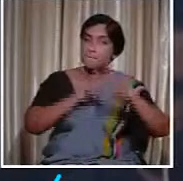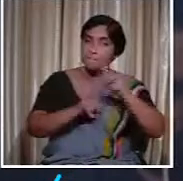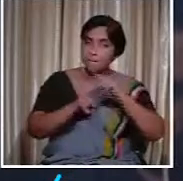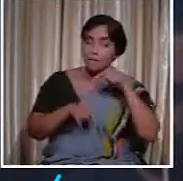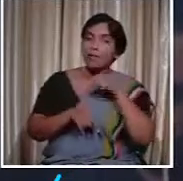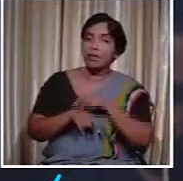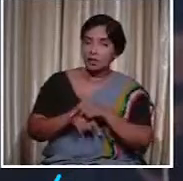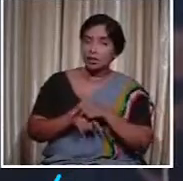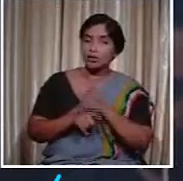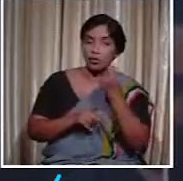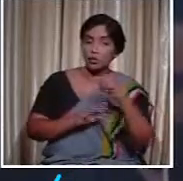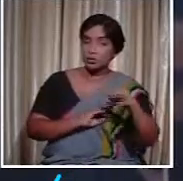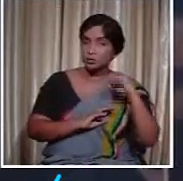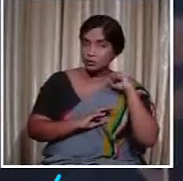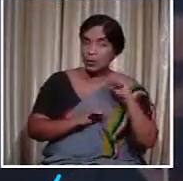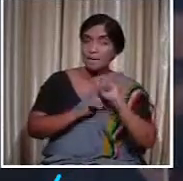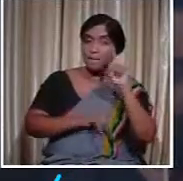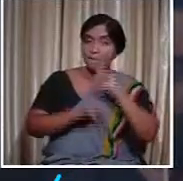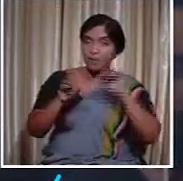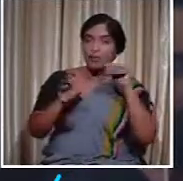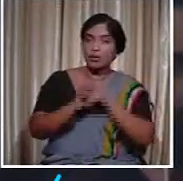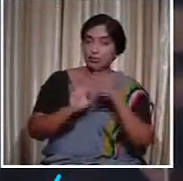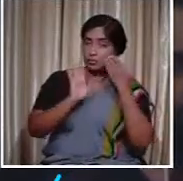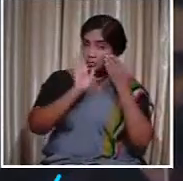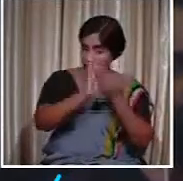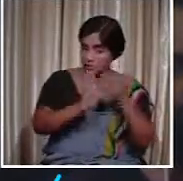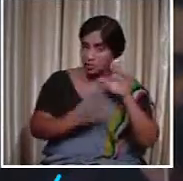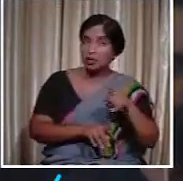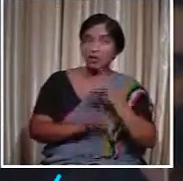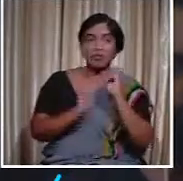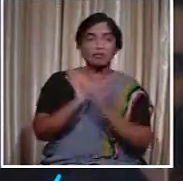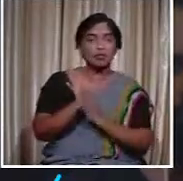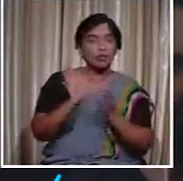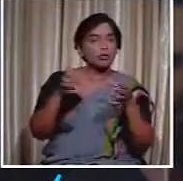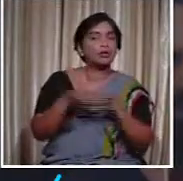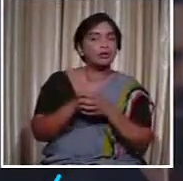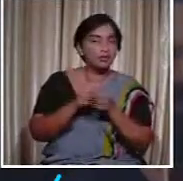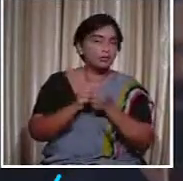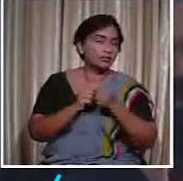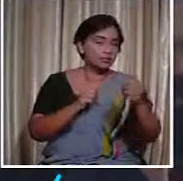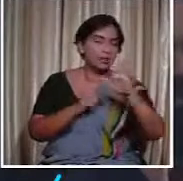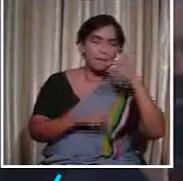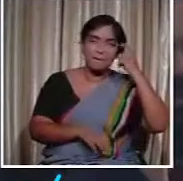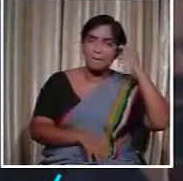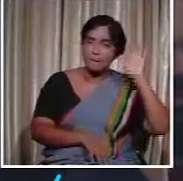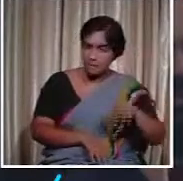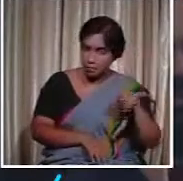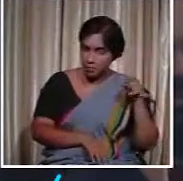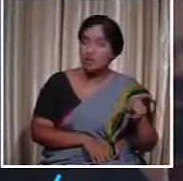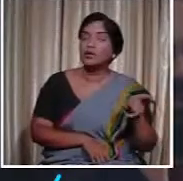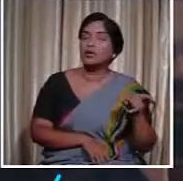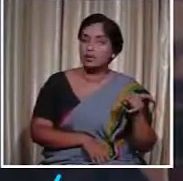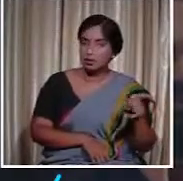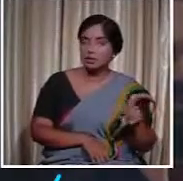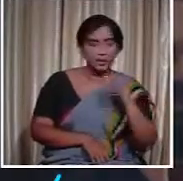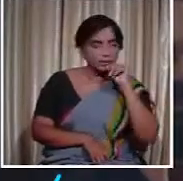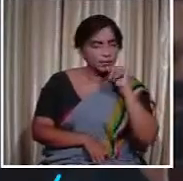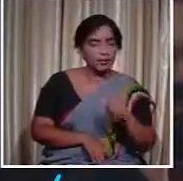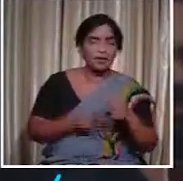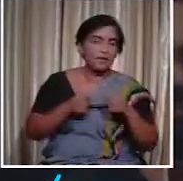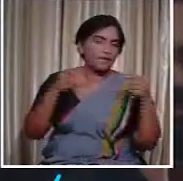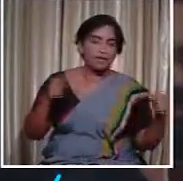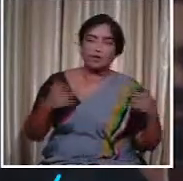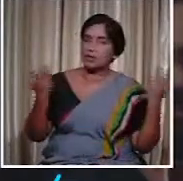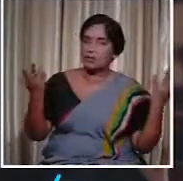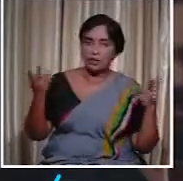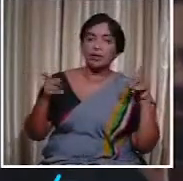හරහා මූල්‍ය බලය තියෙන පාර්ලිමේන්තුව හරහා ඉදිරිපත් කරලා ඒ කොමිටු හරහා එතුමා ක්‍රියාත්මක කරන බලාපොරොත්තු වෙනවා නම් අපි කිසිම විරුද්ධ